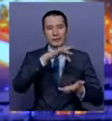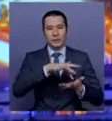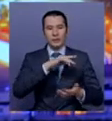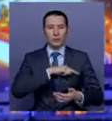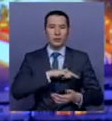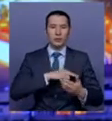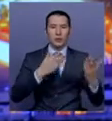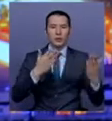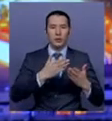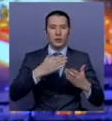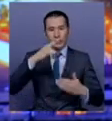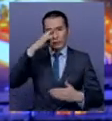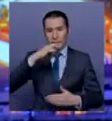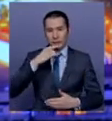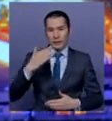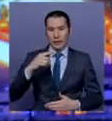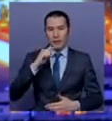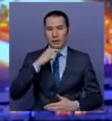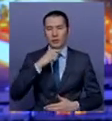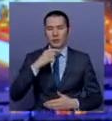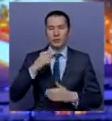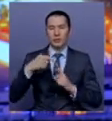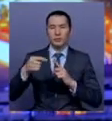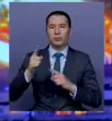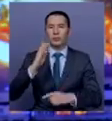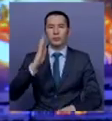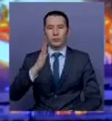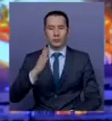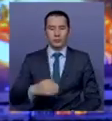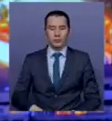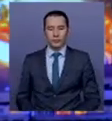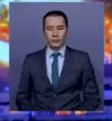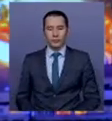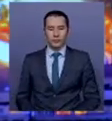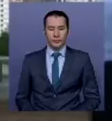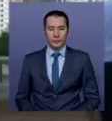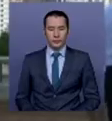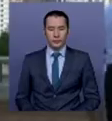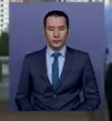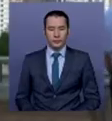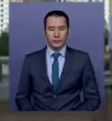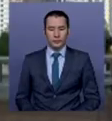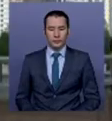келеді, ел экономикасын не күтіп тұр? Әріптесім Асылбек Тойбек тарқатсын.